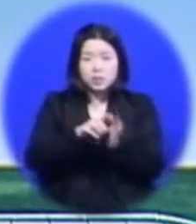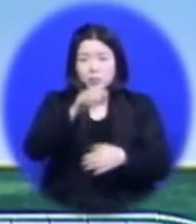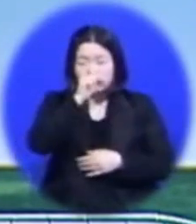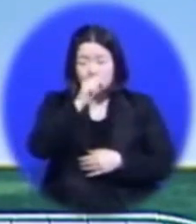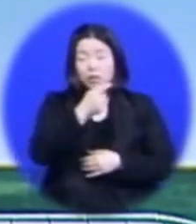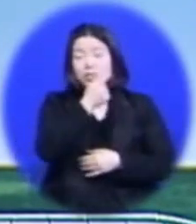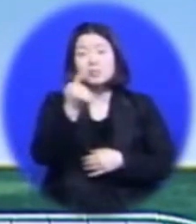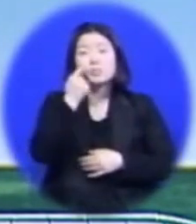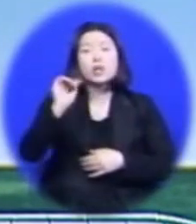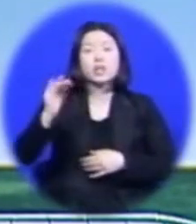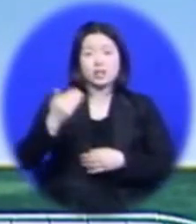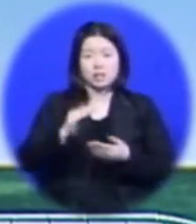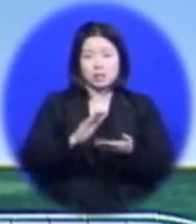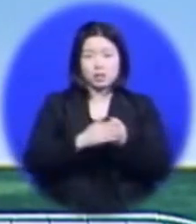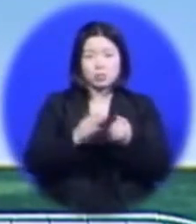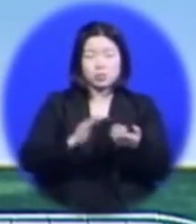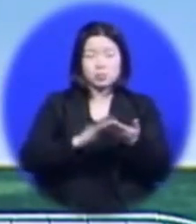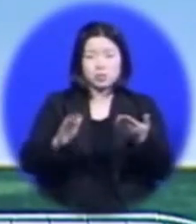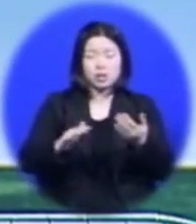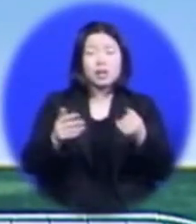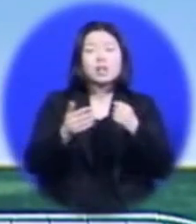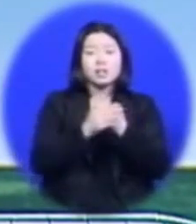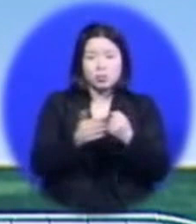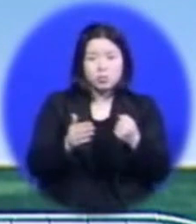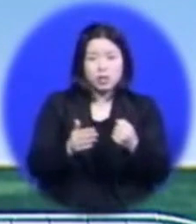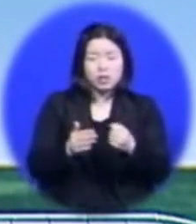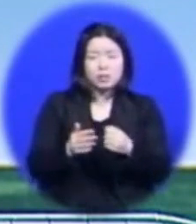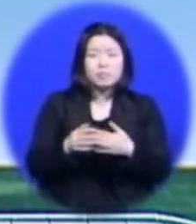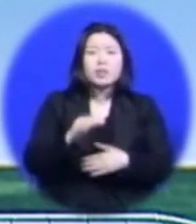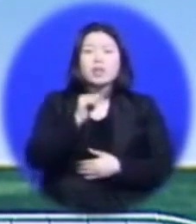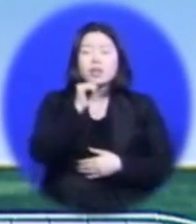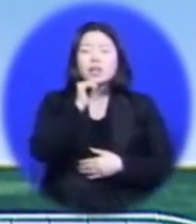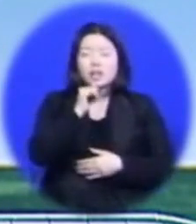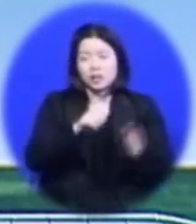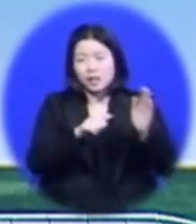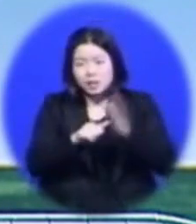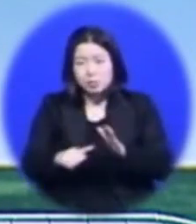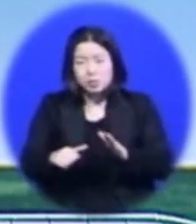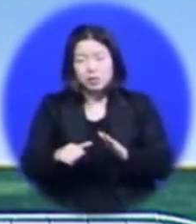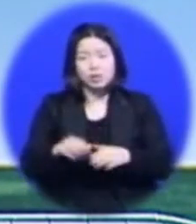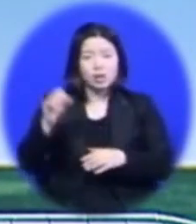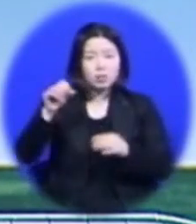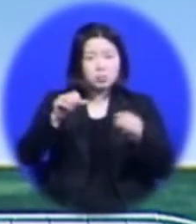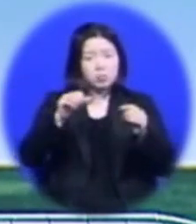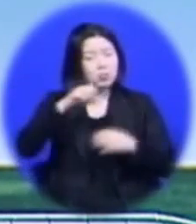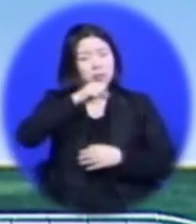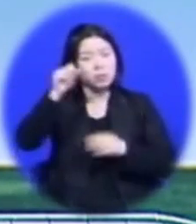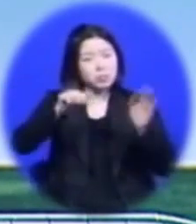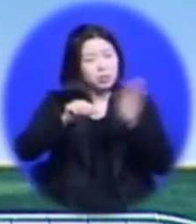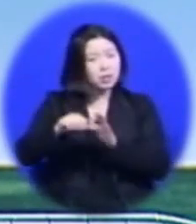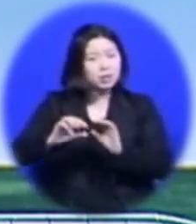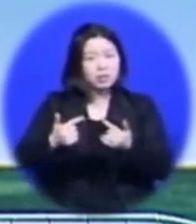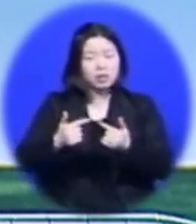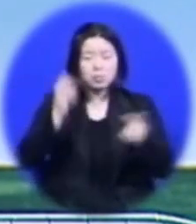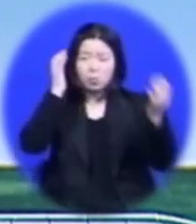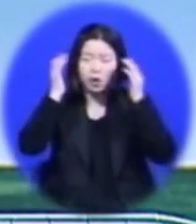돼요. 그러니까 가난하다, 실패했다, 불합격했다, 환난을